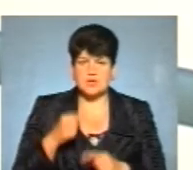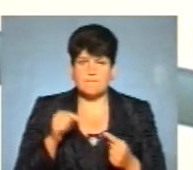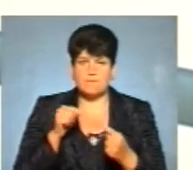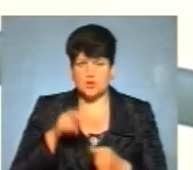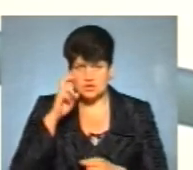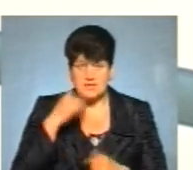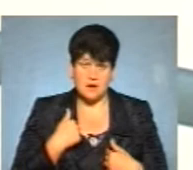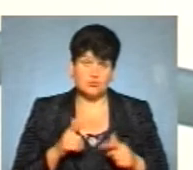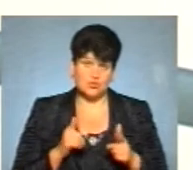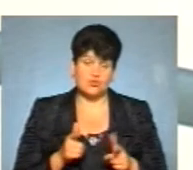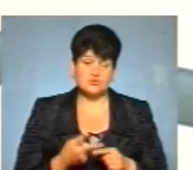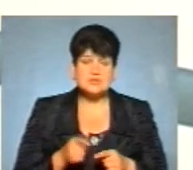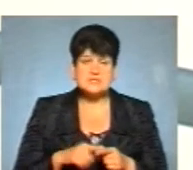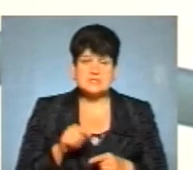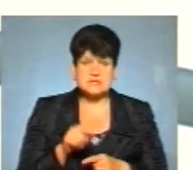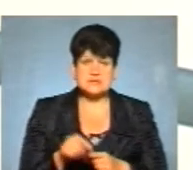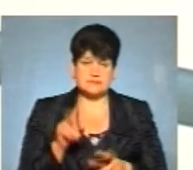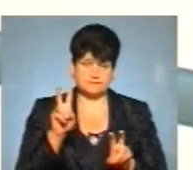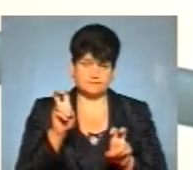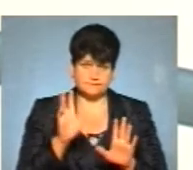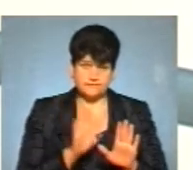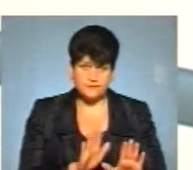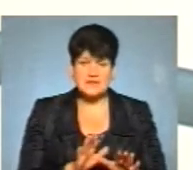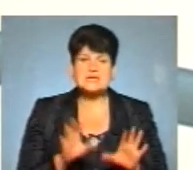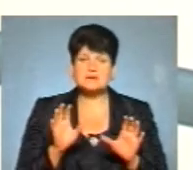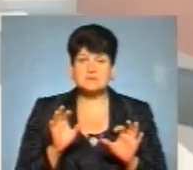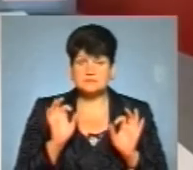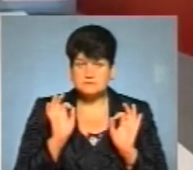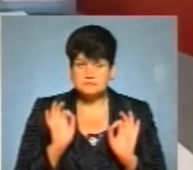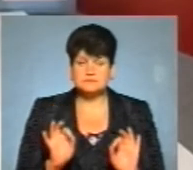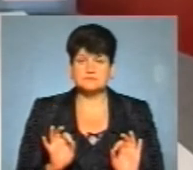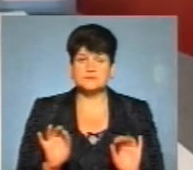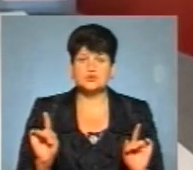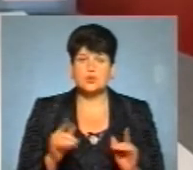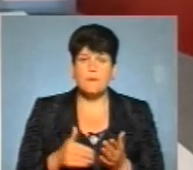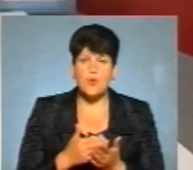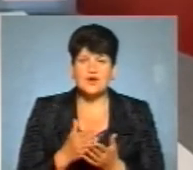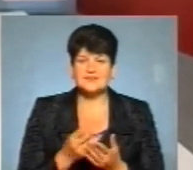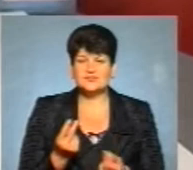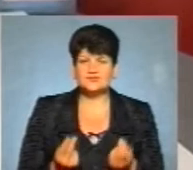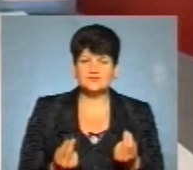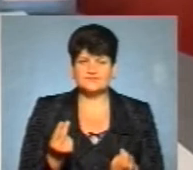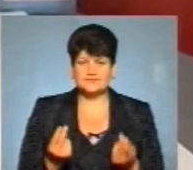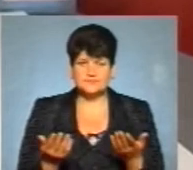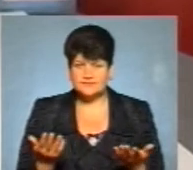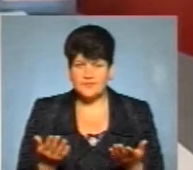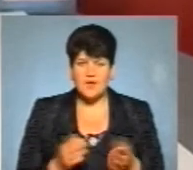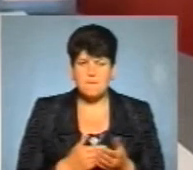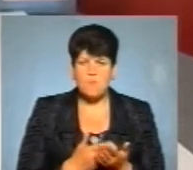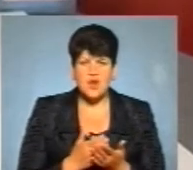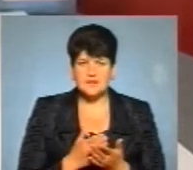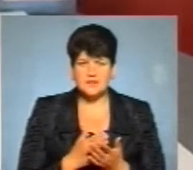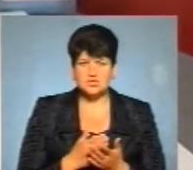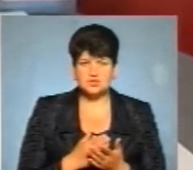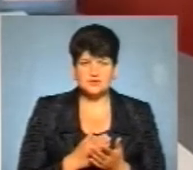Я погоджуюся з цим ствердженням, тому що закономірно, що політичні загравання і політичні еліти, які